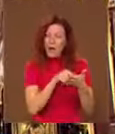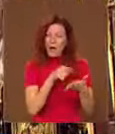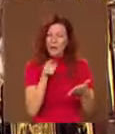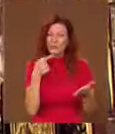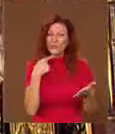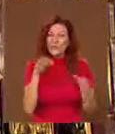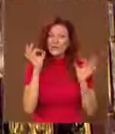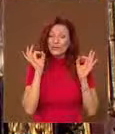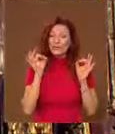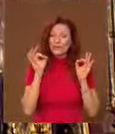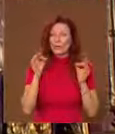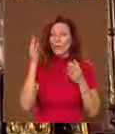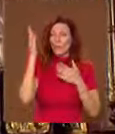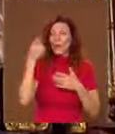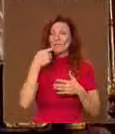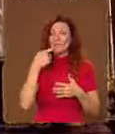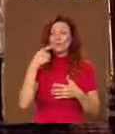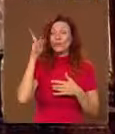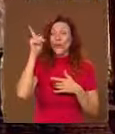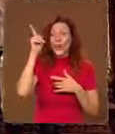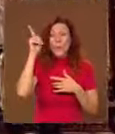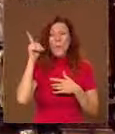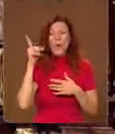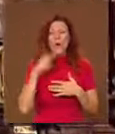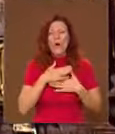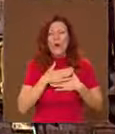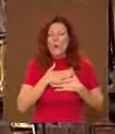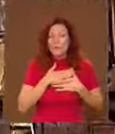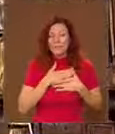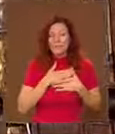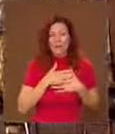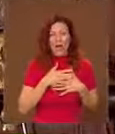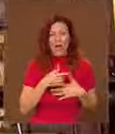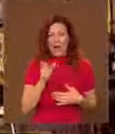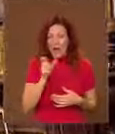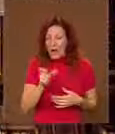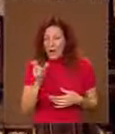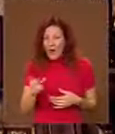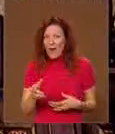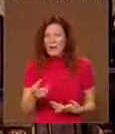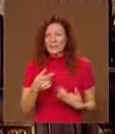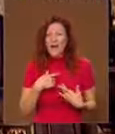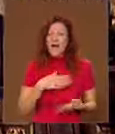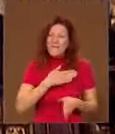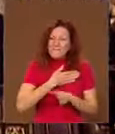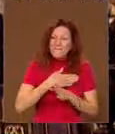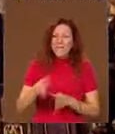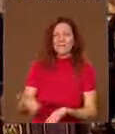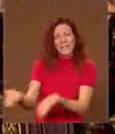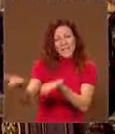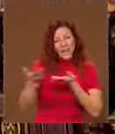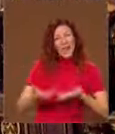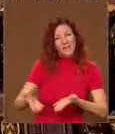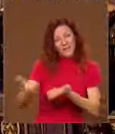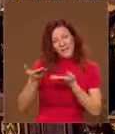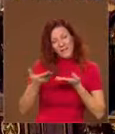Бог е именно човеколюбив и в своето човеколюбие винаги се обръща към